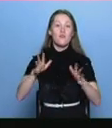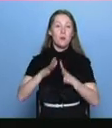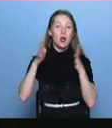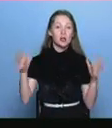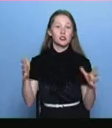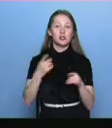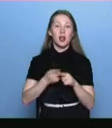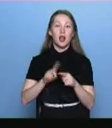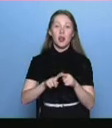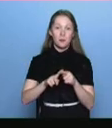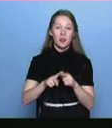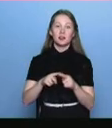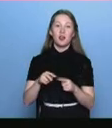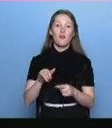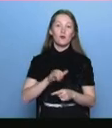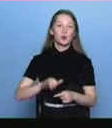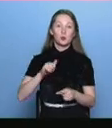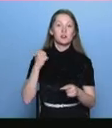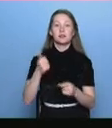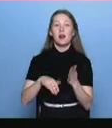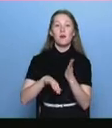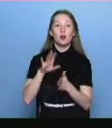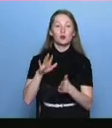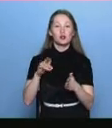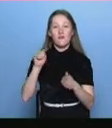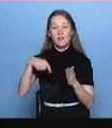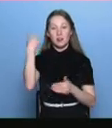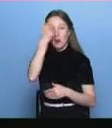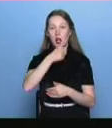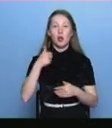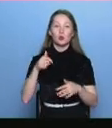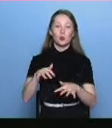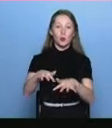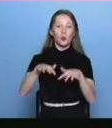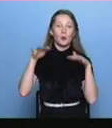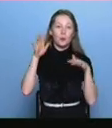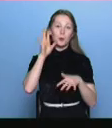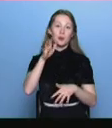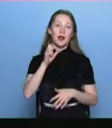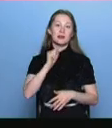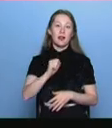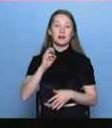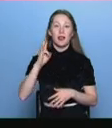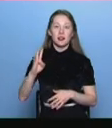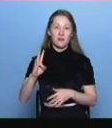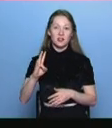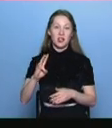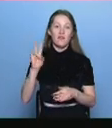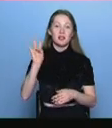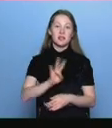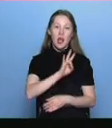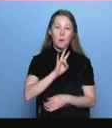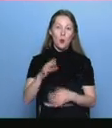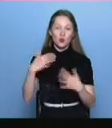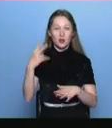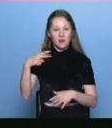карточкой столицы республики. В этом году сводный хор соберется на ступенях Александра Невского собора уже в 20-й раз. Готовить артистов к